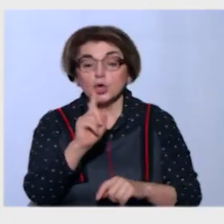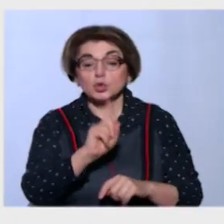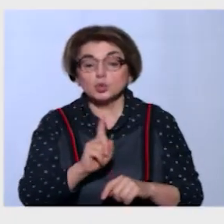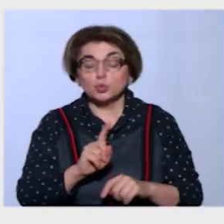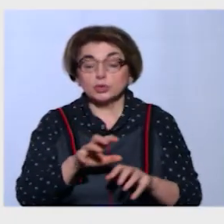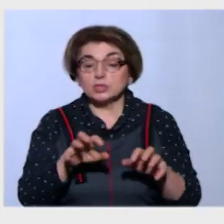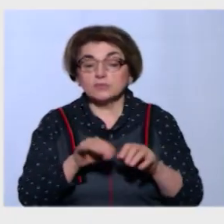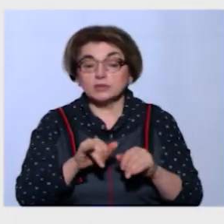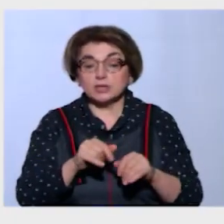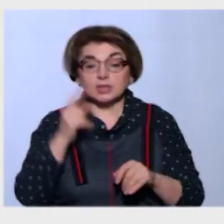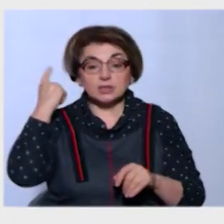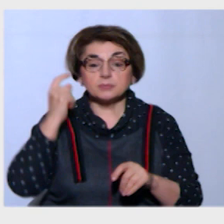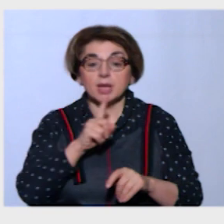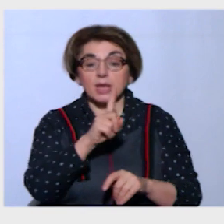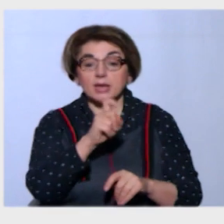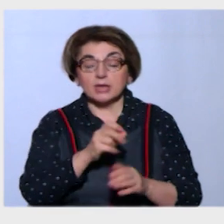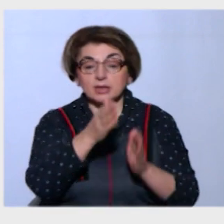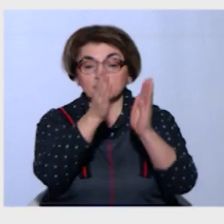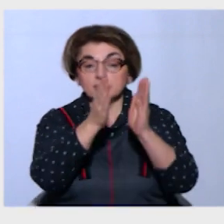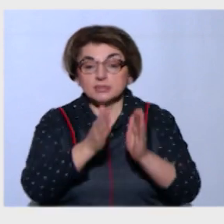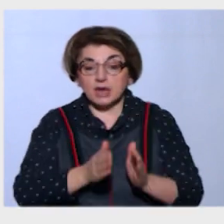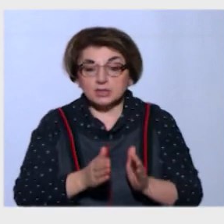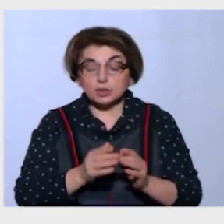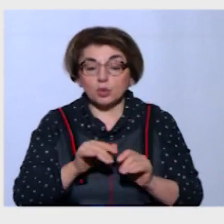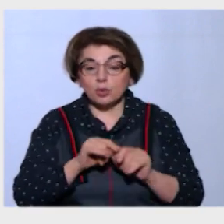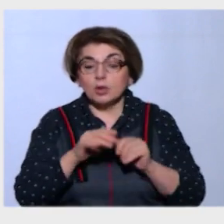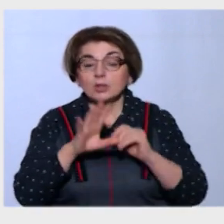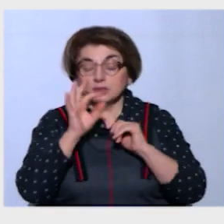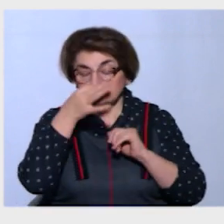არხში. ხოლო პერიფერიულ ნერვულ სისტემას ქმნის